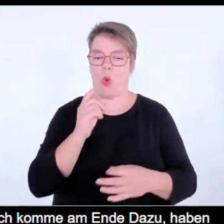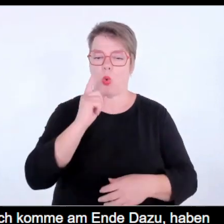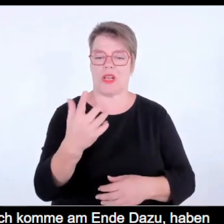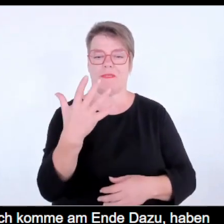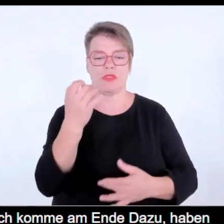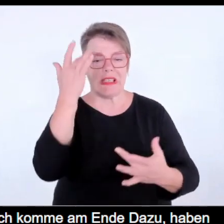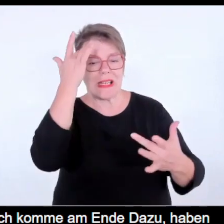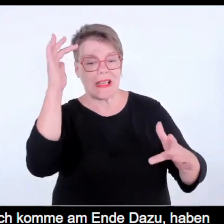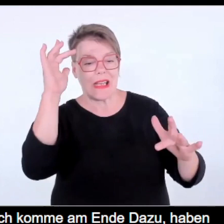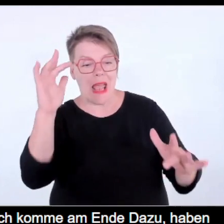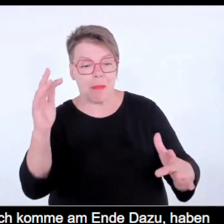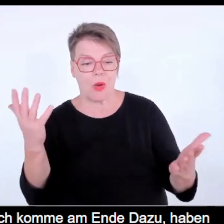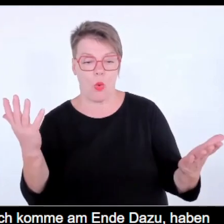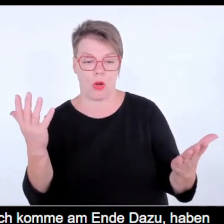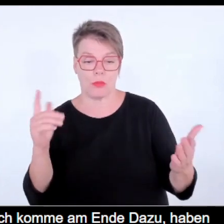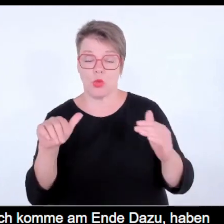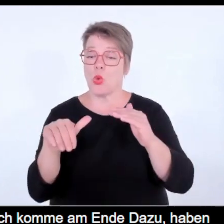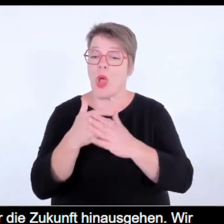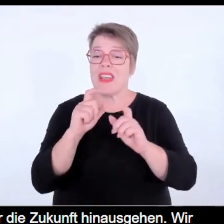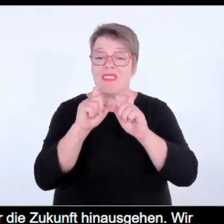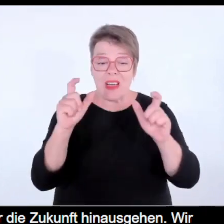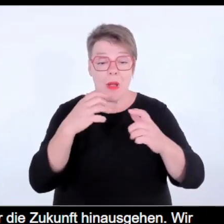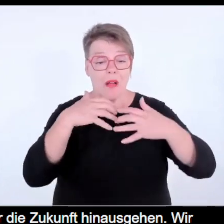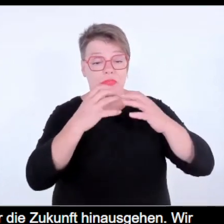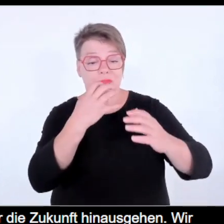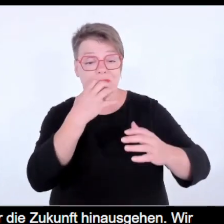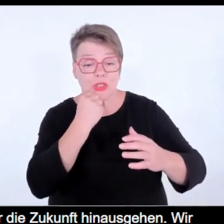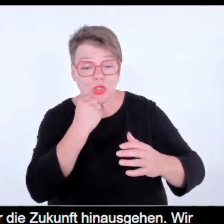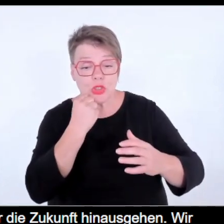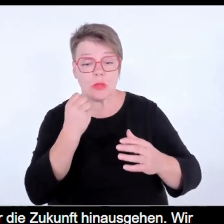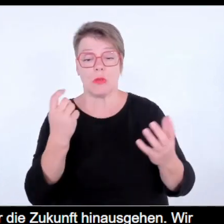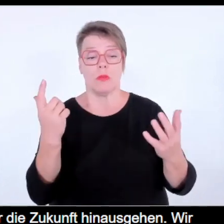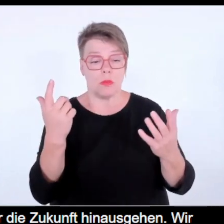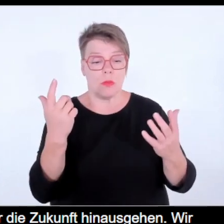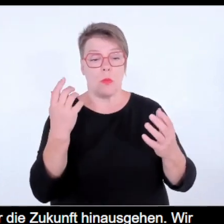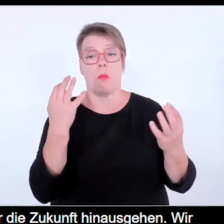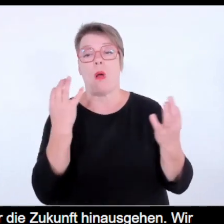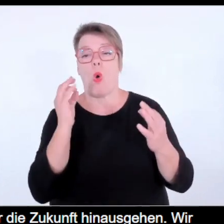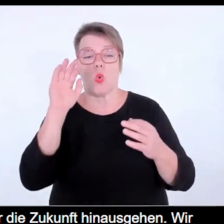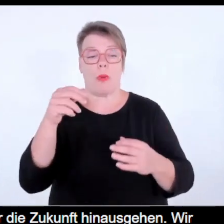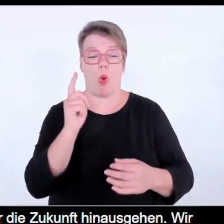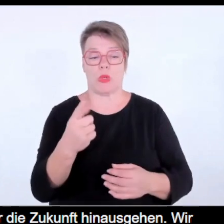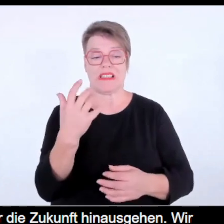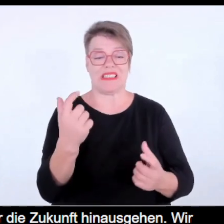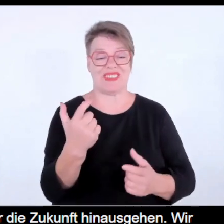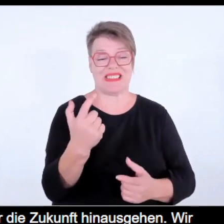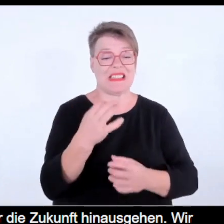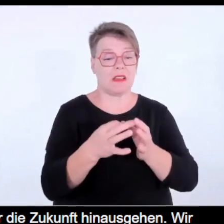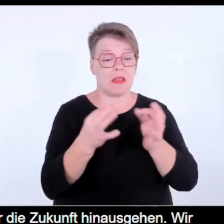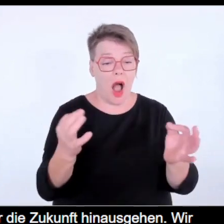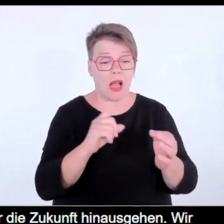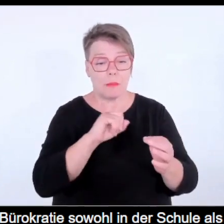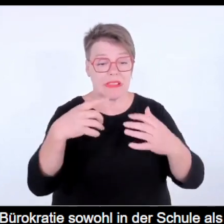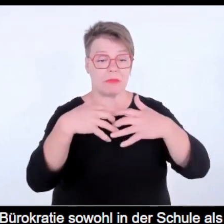Und die Wahrheit ist, das Ehrenamt verabschiedet sich dadurch, dass es gelähmt wird durch unglaublich viele Bürokratievorschriften.